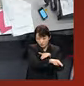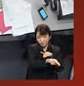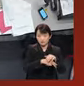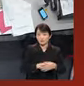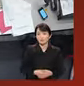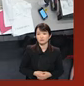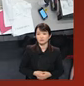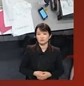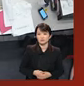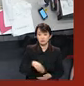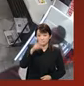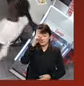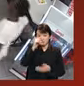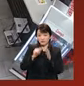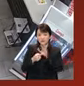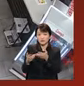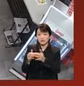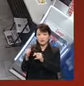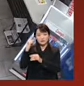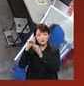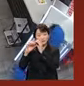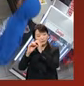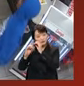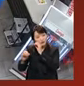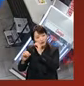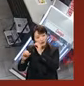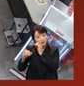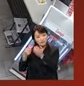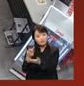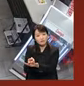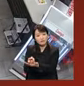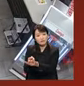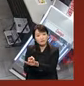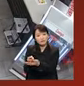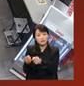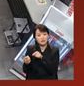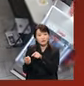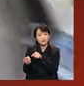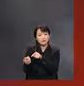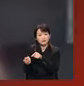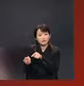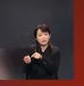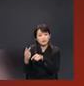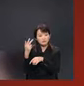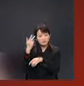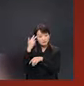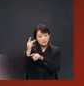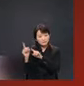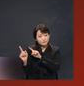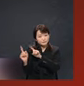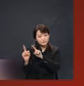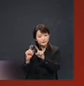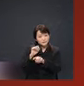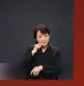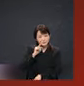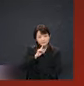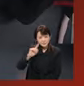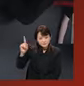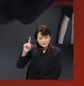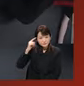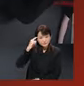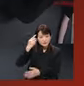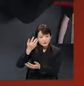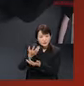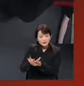도망쳐버립니다. 경찰에 따르면 이 직원 의식을 잃고 한참이나 바닥에 누워있었다고 합니다. 다행히 정신을 차려서 어렵게 신고는 했지만요.